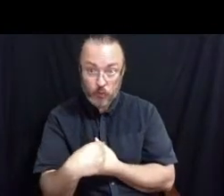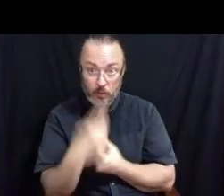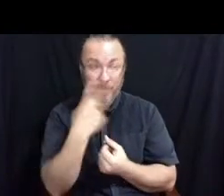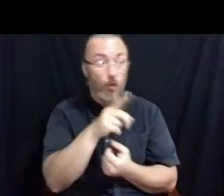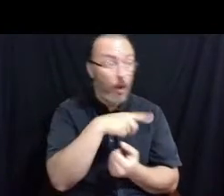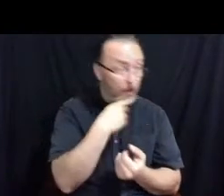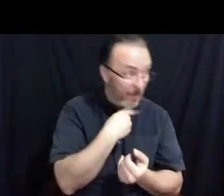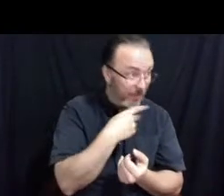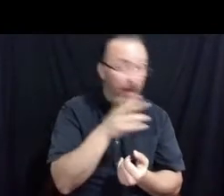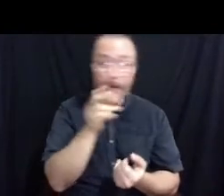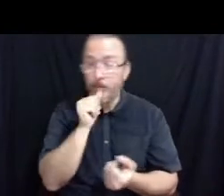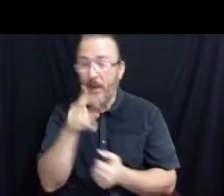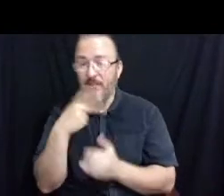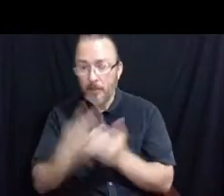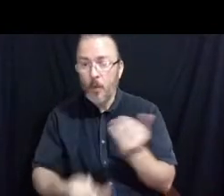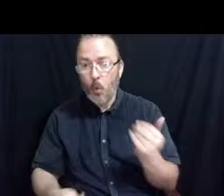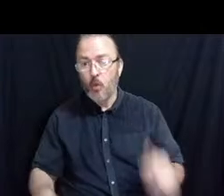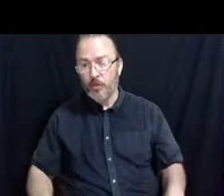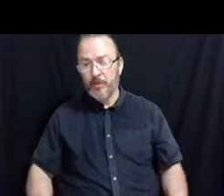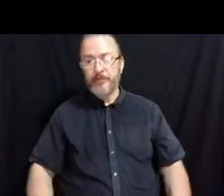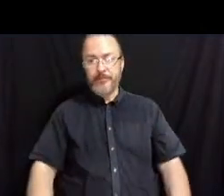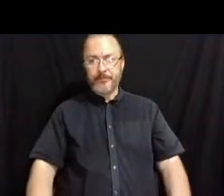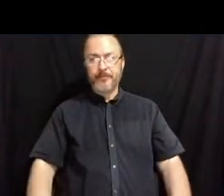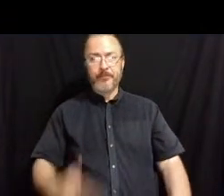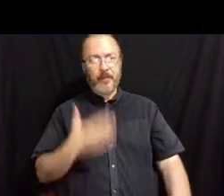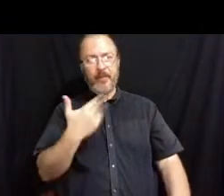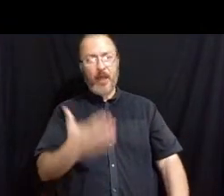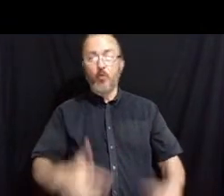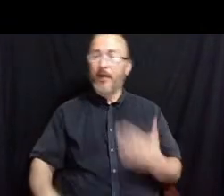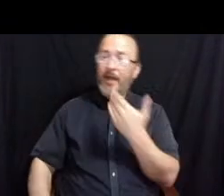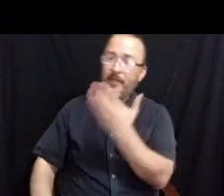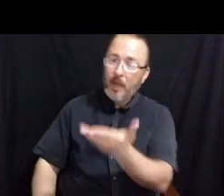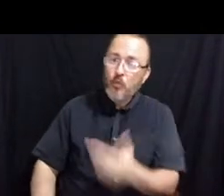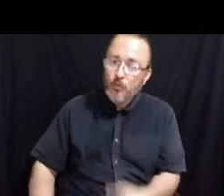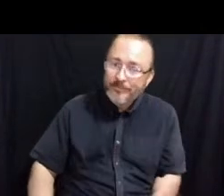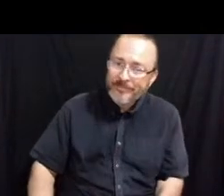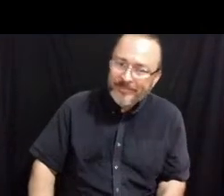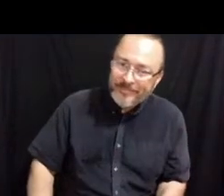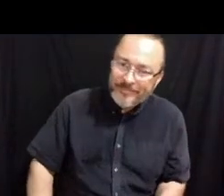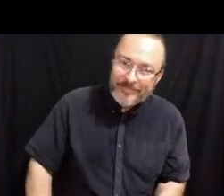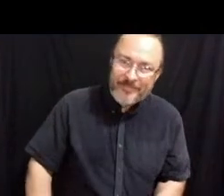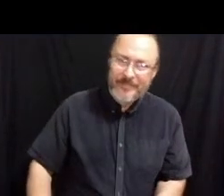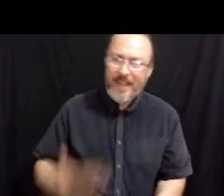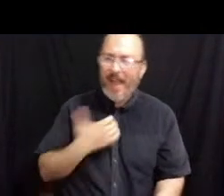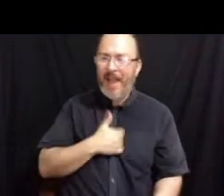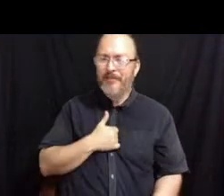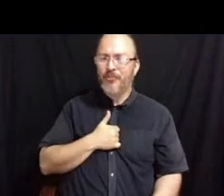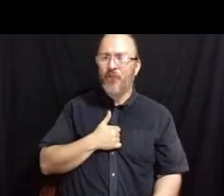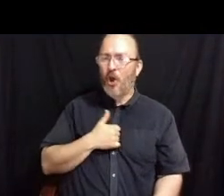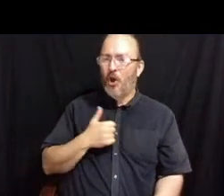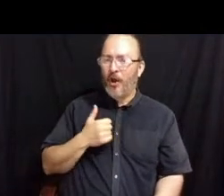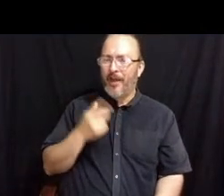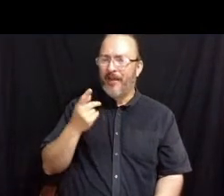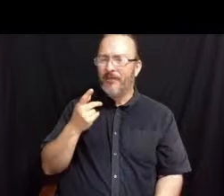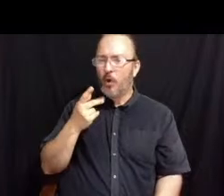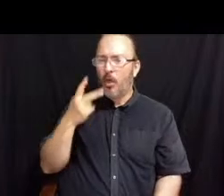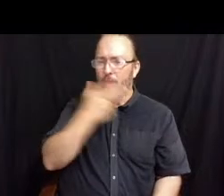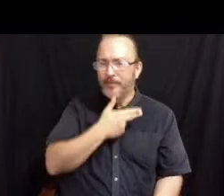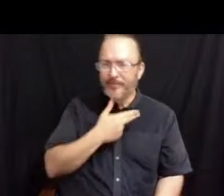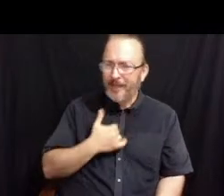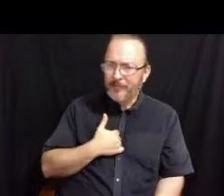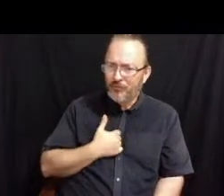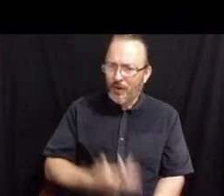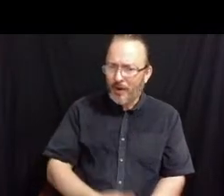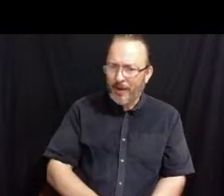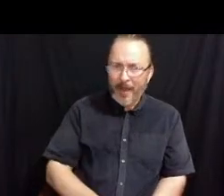doit améliorer cette situation pour qu'il y ait inclusion aussi bien dans le secteur public de l'éducation que dans le secteur privé de l'éducation. Susan,